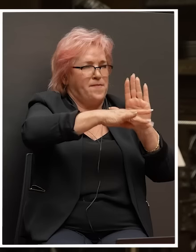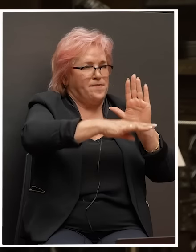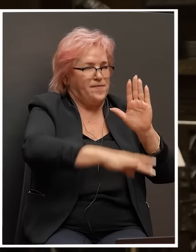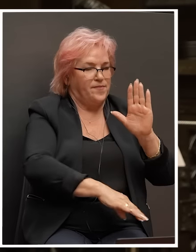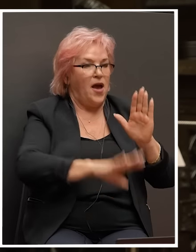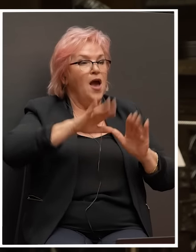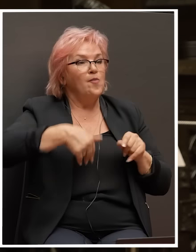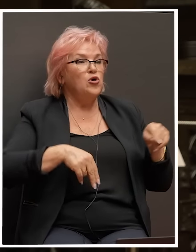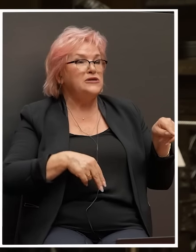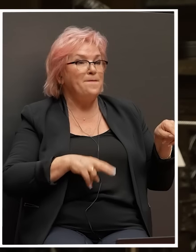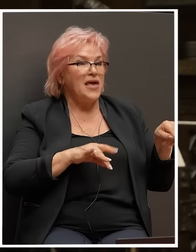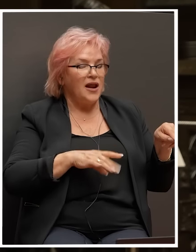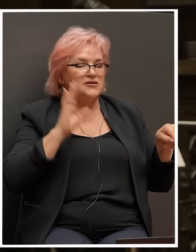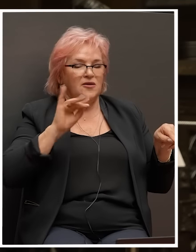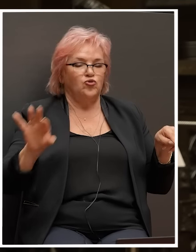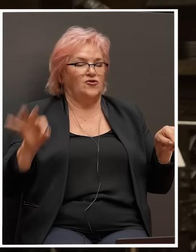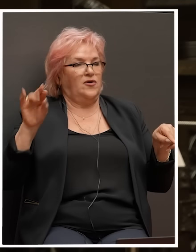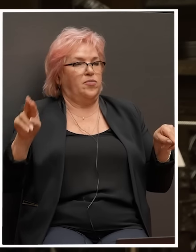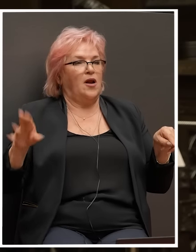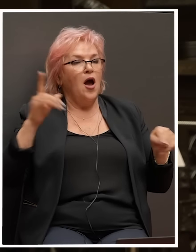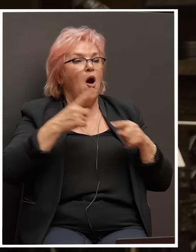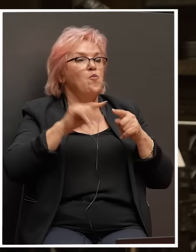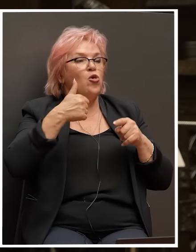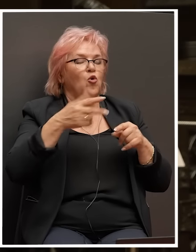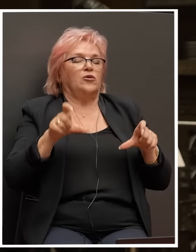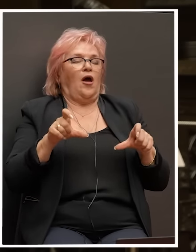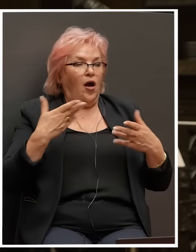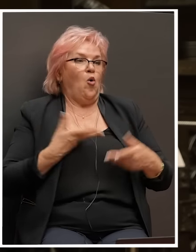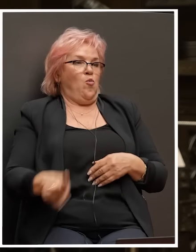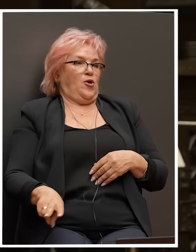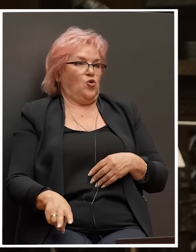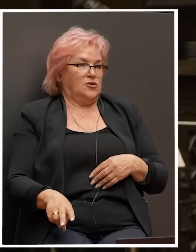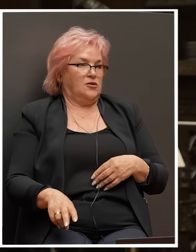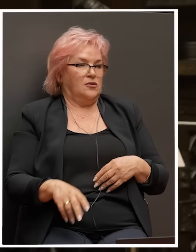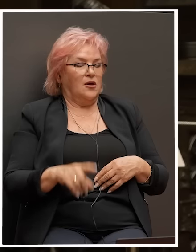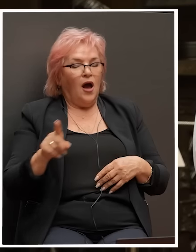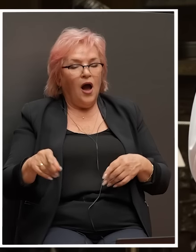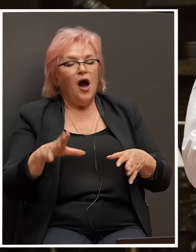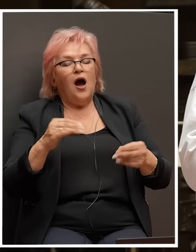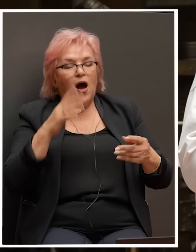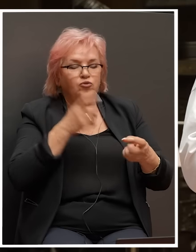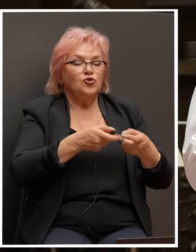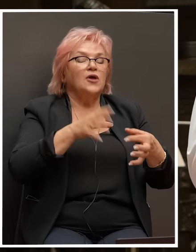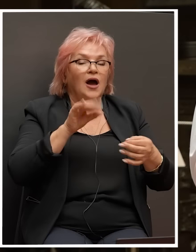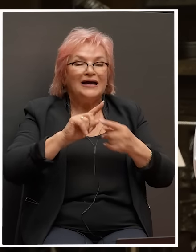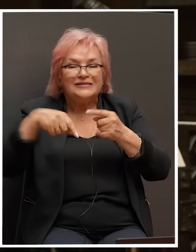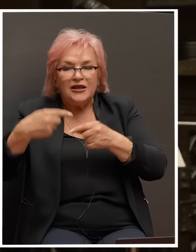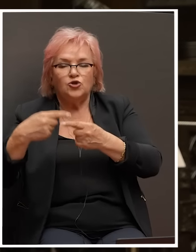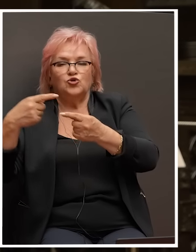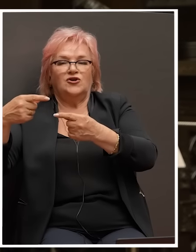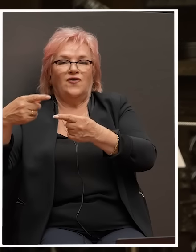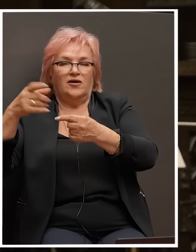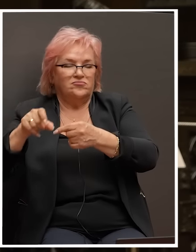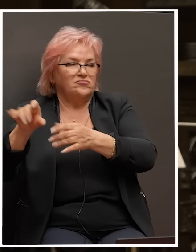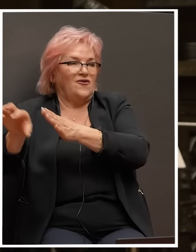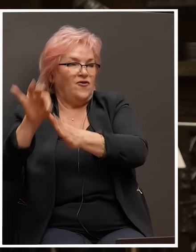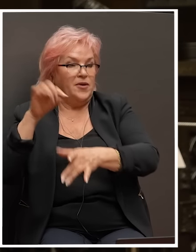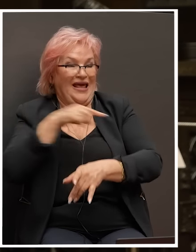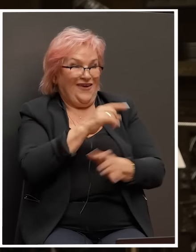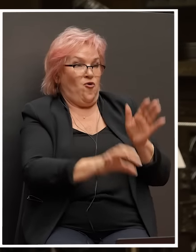Собственно, после Перетти так и будет. Выберут папу, который просидит полгода и умрет. Пока эти ребята в очередной раз будут выбирать следующего.